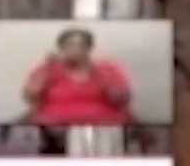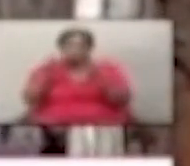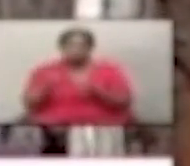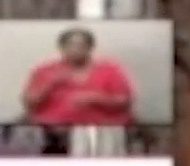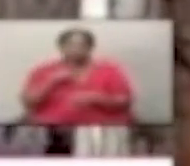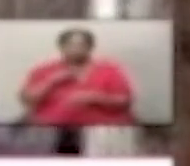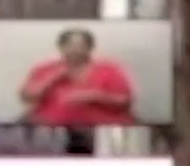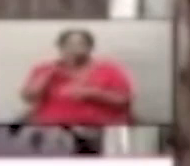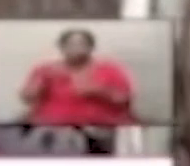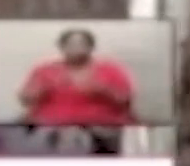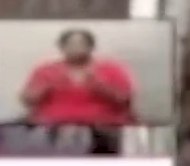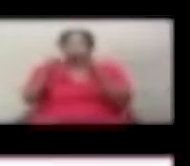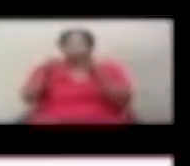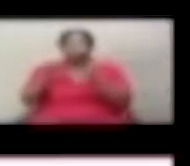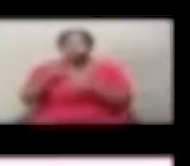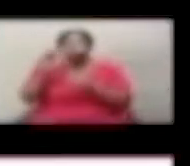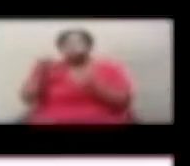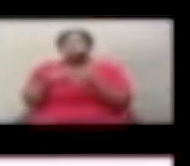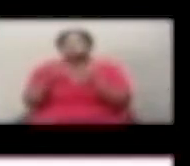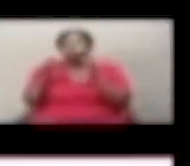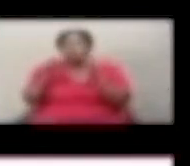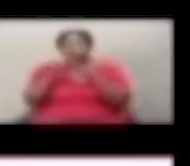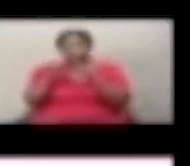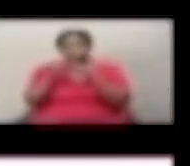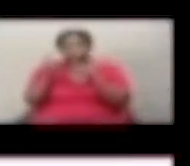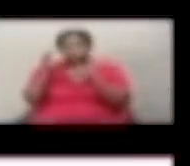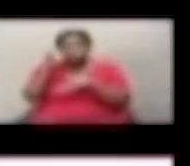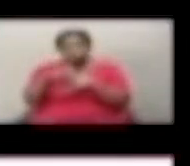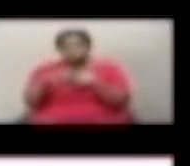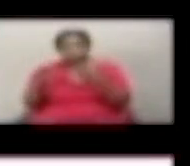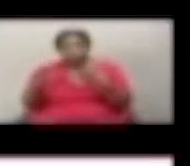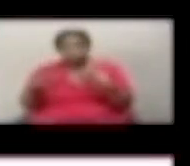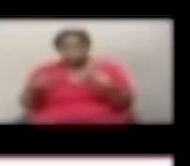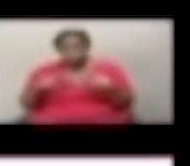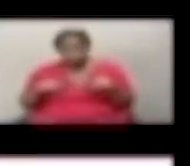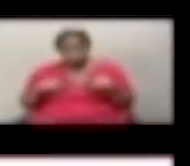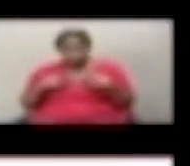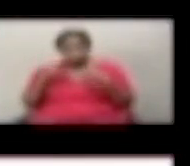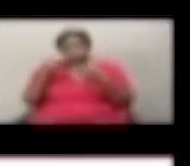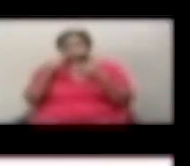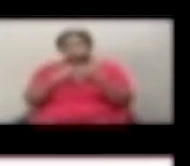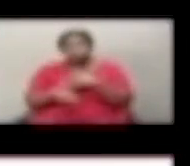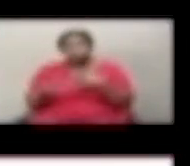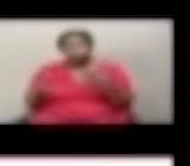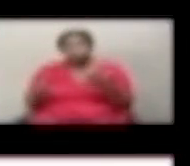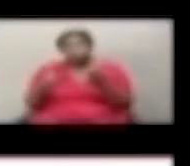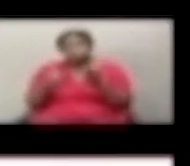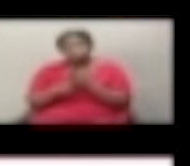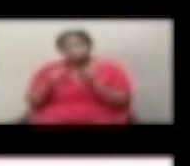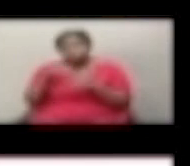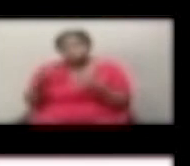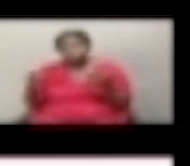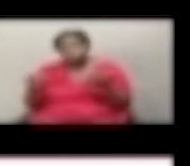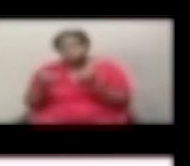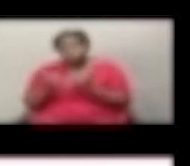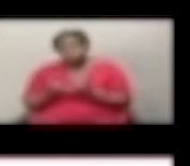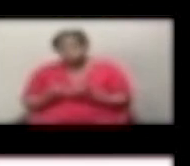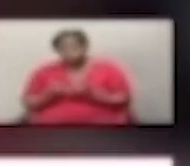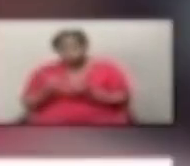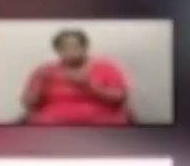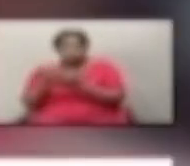bintu byaffe byonna waka bwe biriyo. Nanziri oluvannyuma akkiriza era n'ategeeza nti ye talina buzibu ng'omukyala kubanga